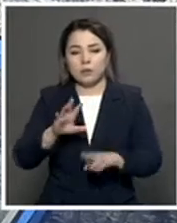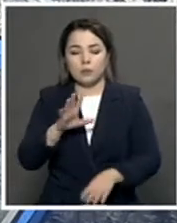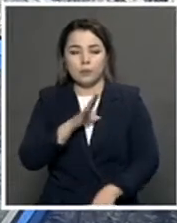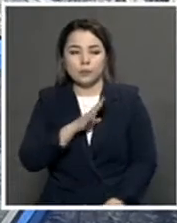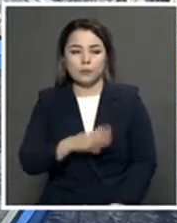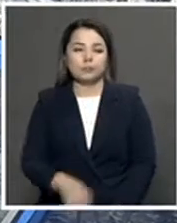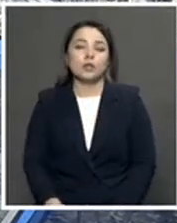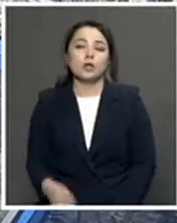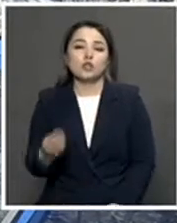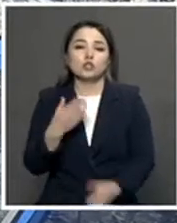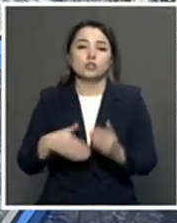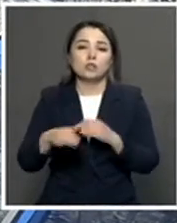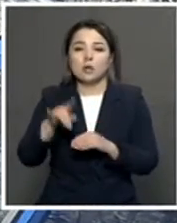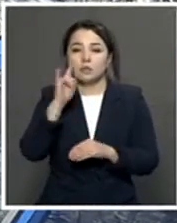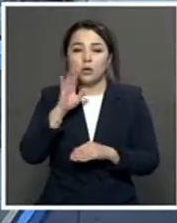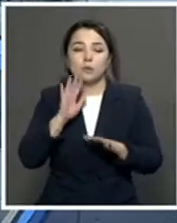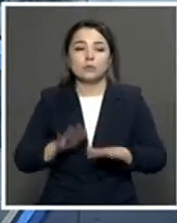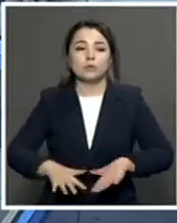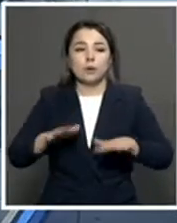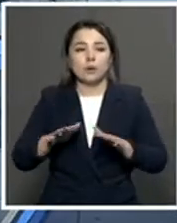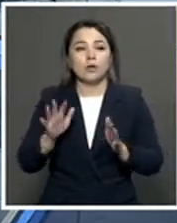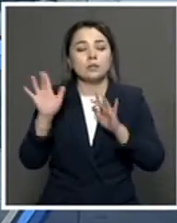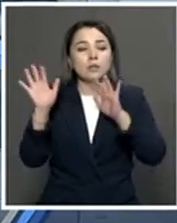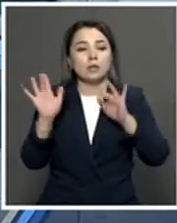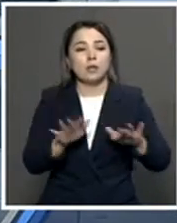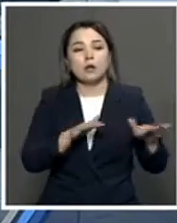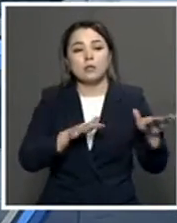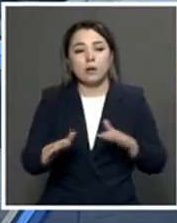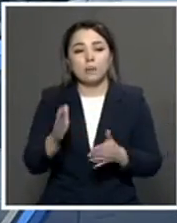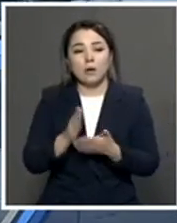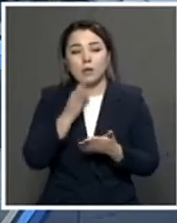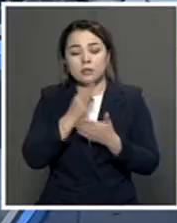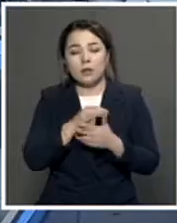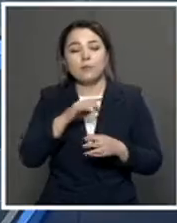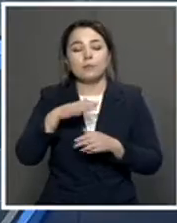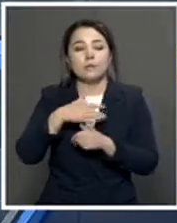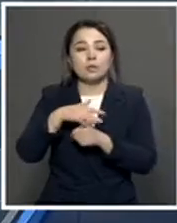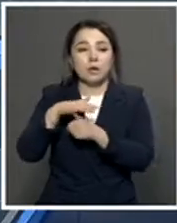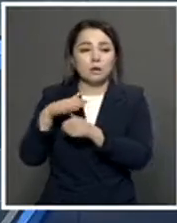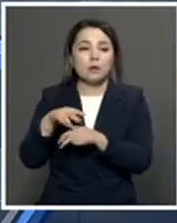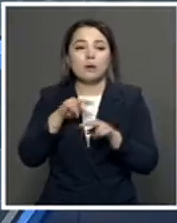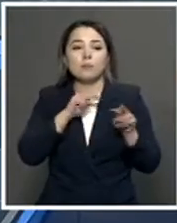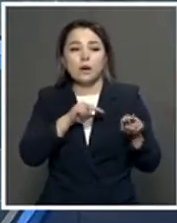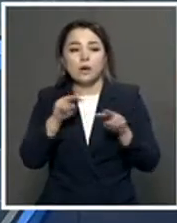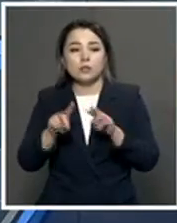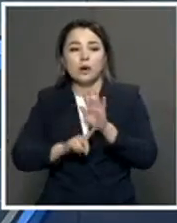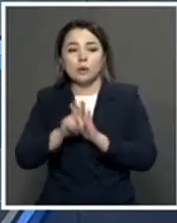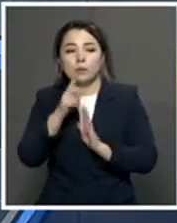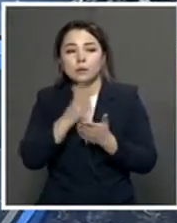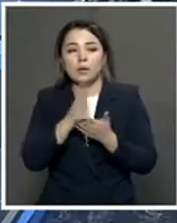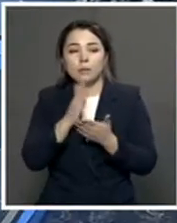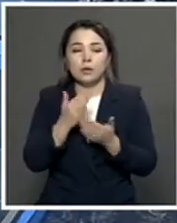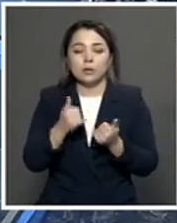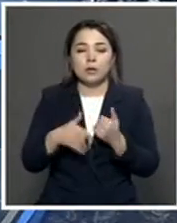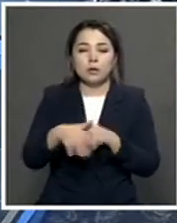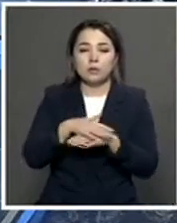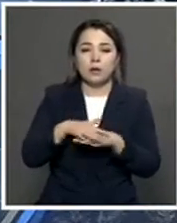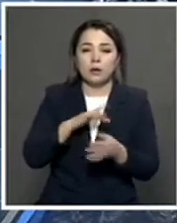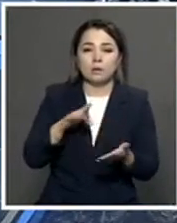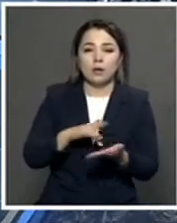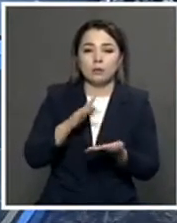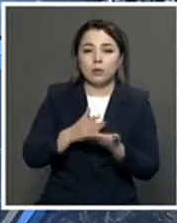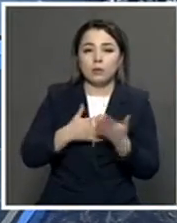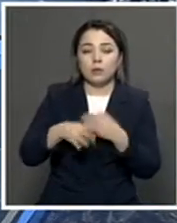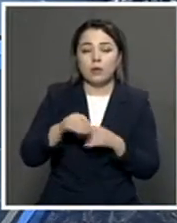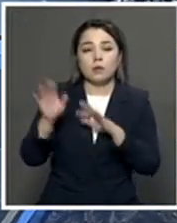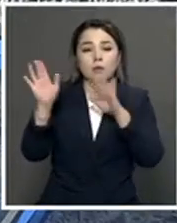Шығыс Қазақстанда су тасқыны және қар көшкінінің алдын алу үшін әуеден бақылау жүргізіле бастады. Құзырлы мекеме өкілдері Риддер қаласы маңындағы